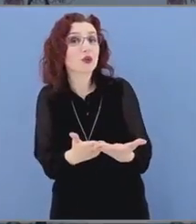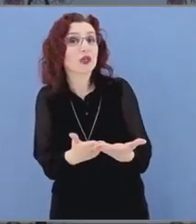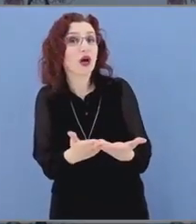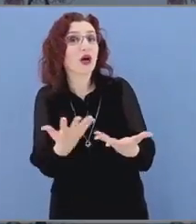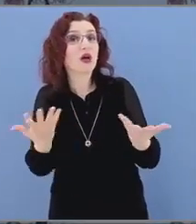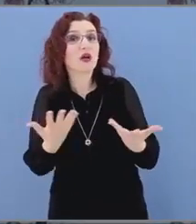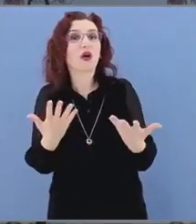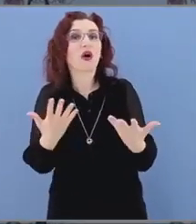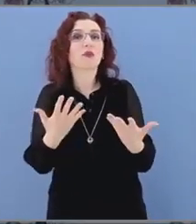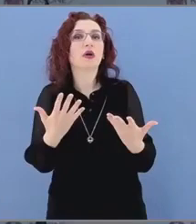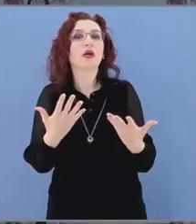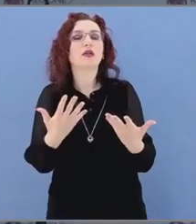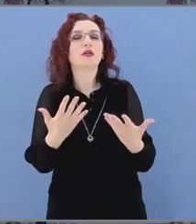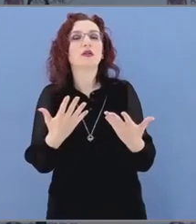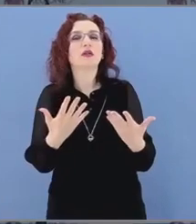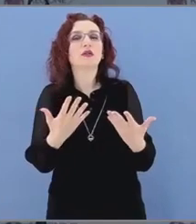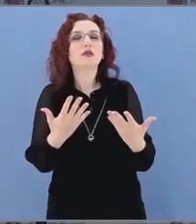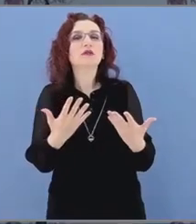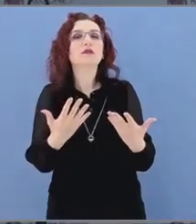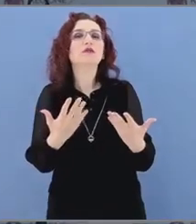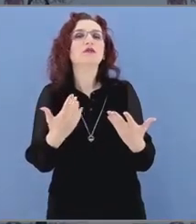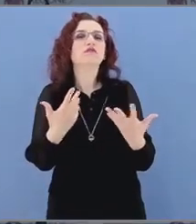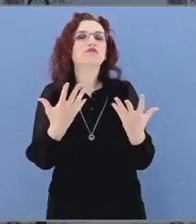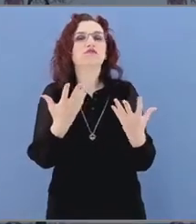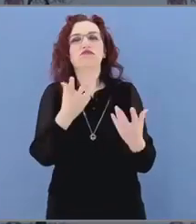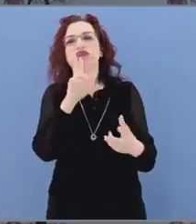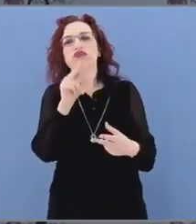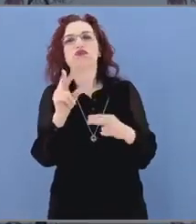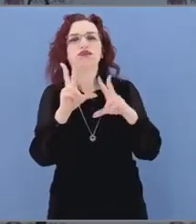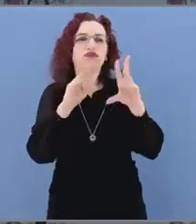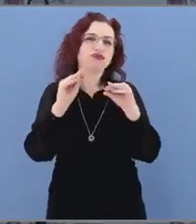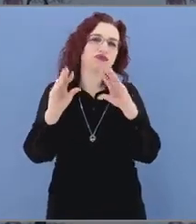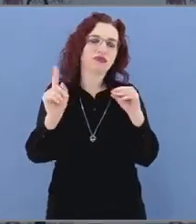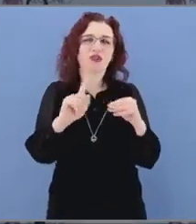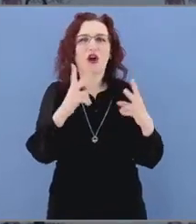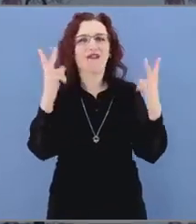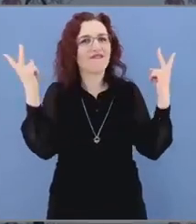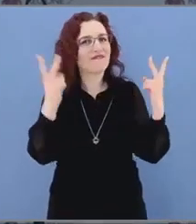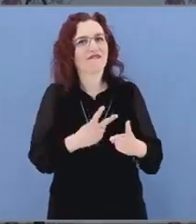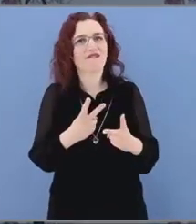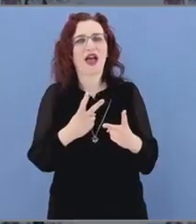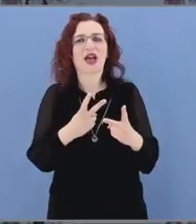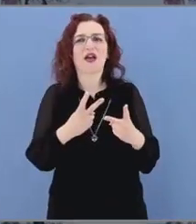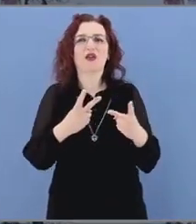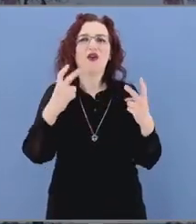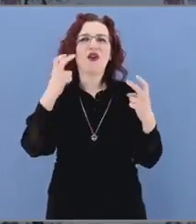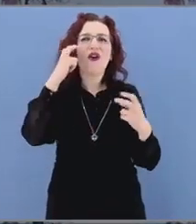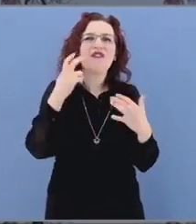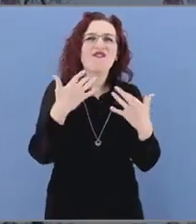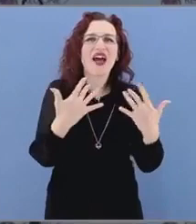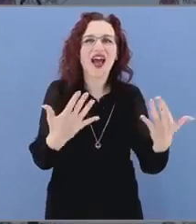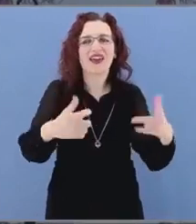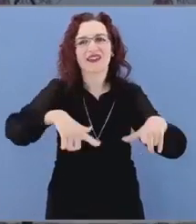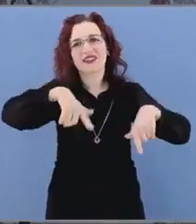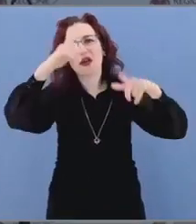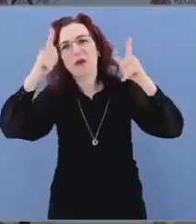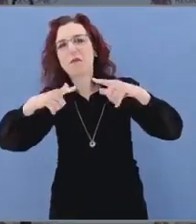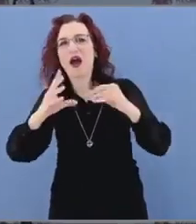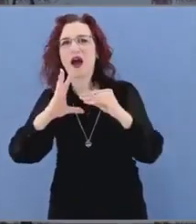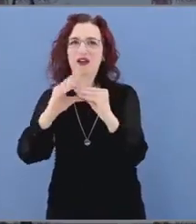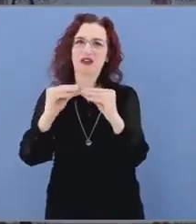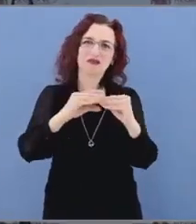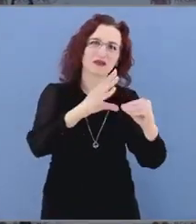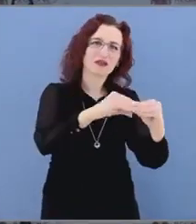cose concrete, i playground, le aree verdi, la riqualificazione dei parchi, la manutenzione straordinaria del patrimonio edilizio che